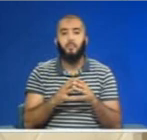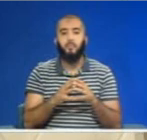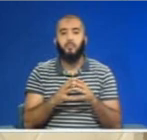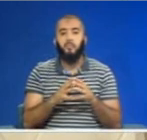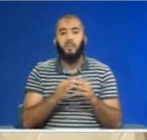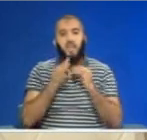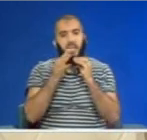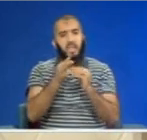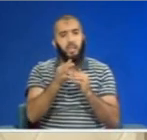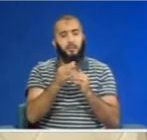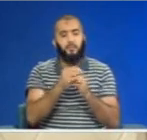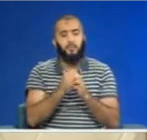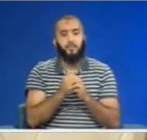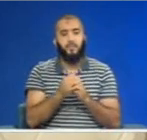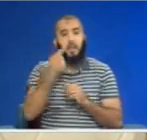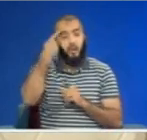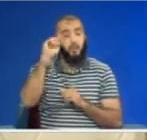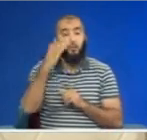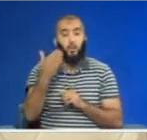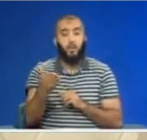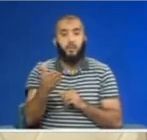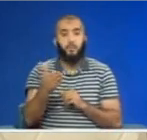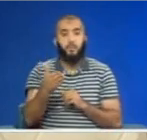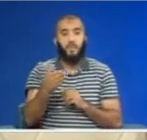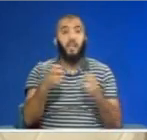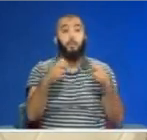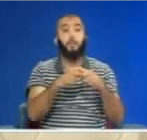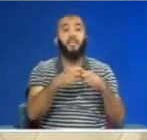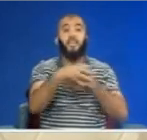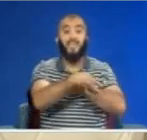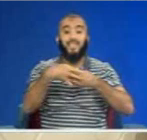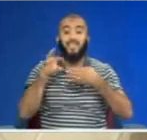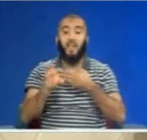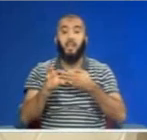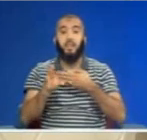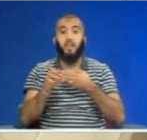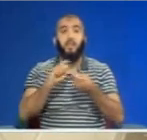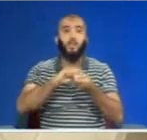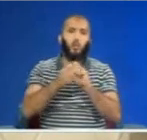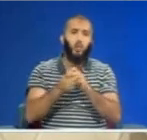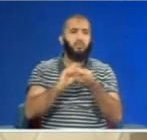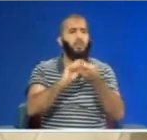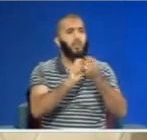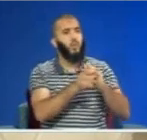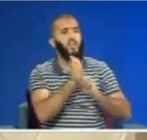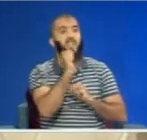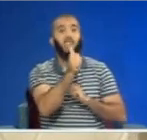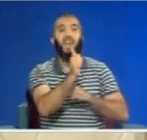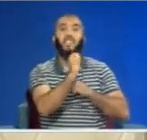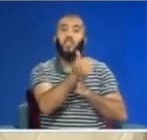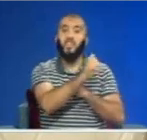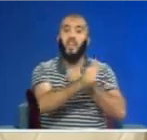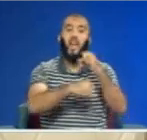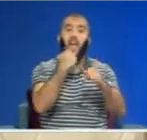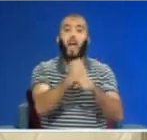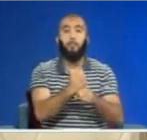يلا 85 غرام. ولذلك الآن النصاب الزكاة يتغير من سنة إلى سنة حسب